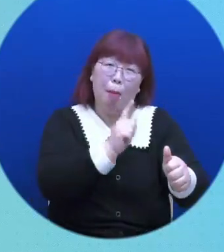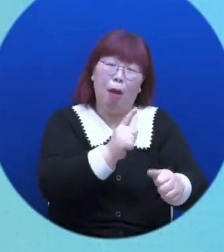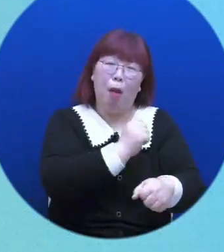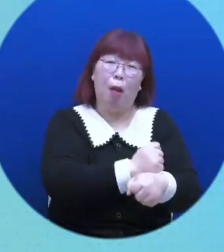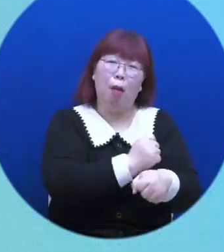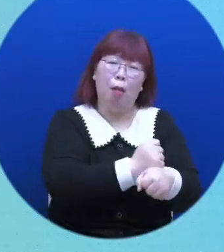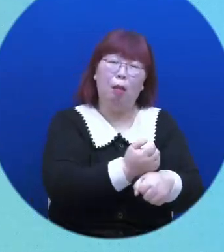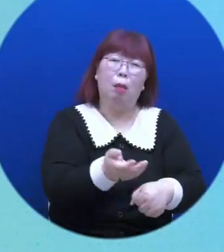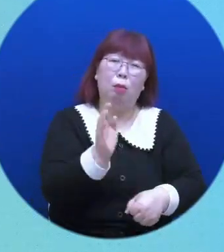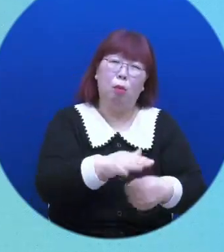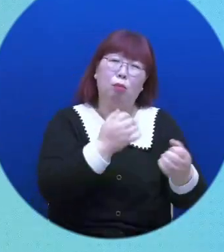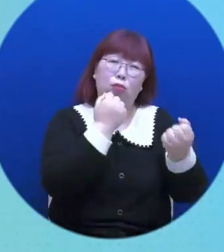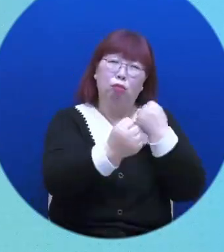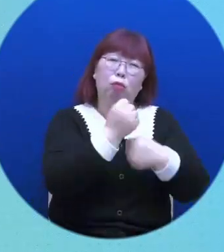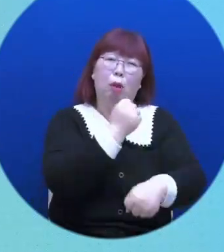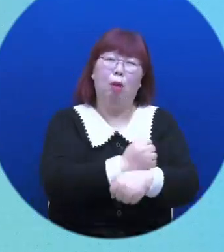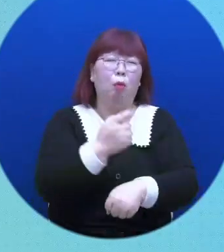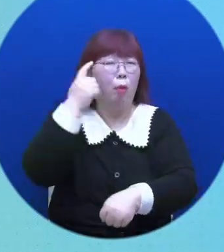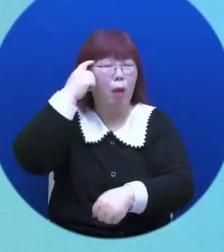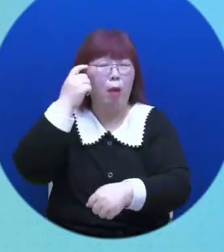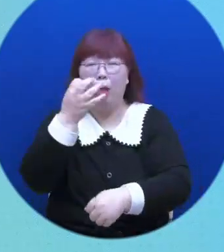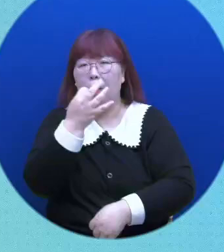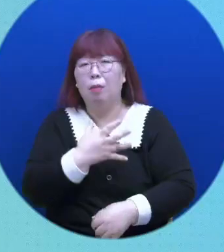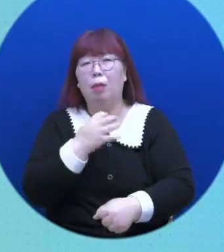이와 같이 힘들게 만드는 거예요?